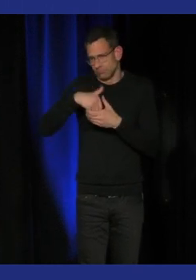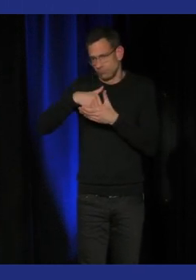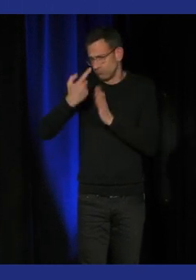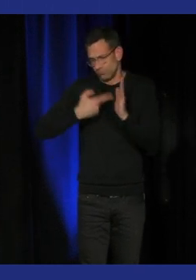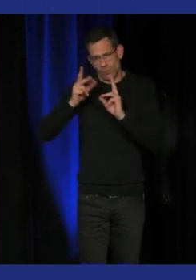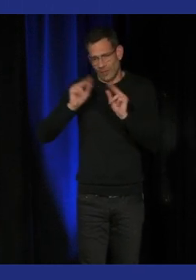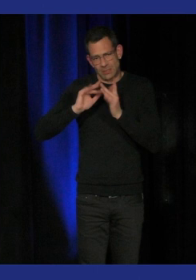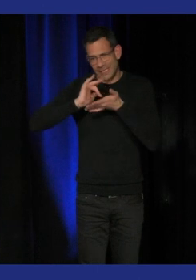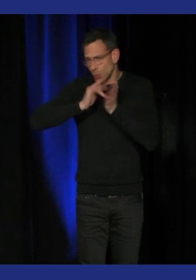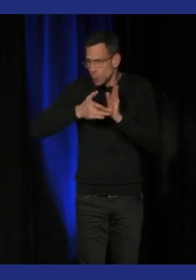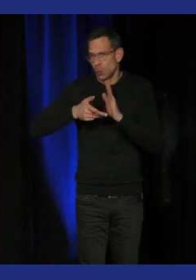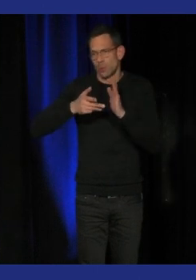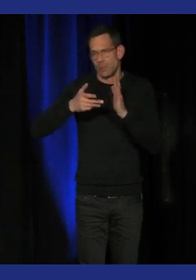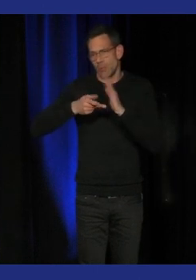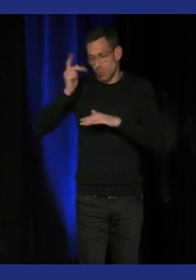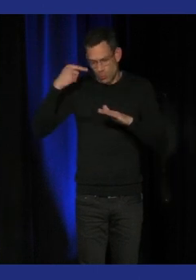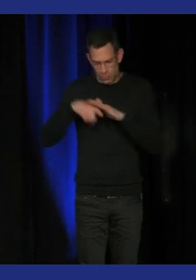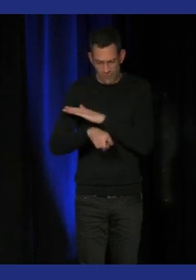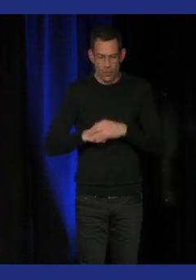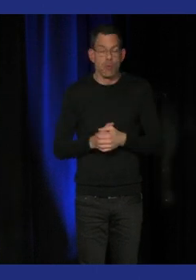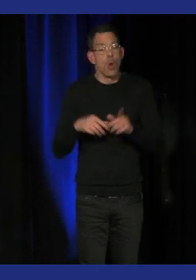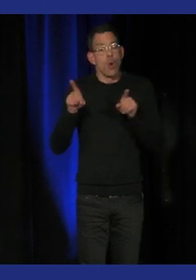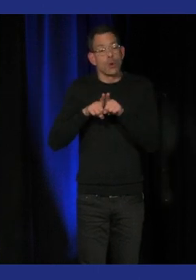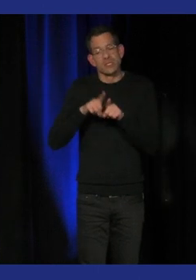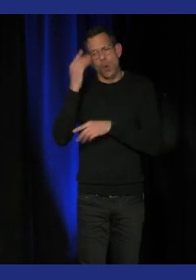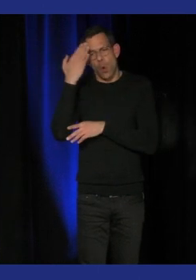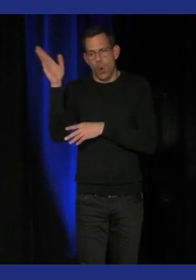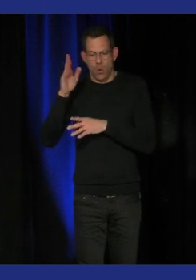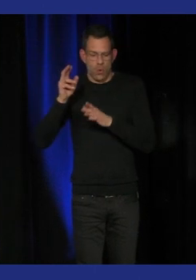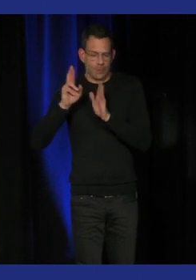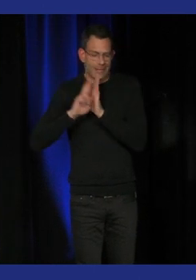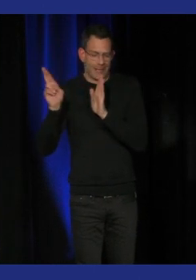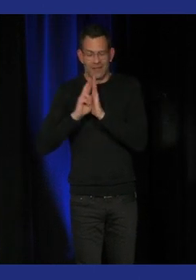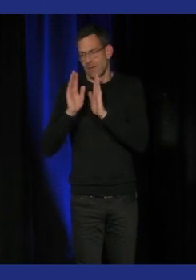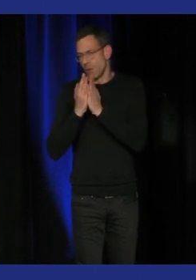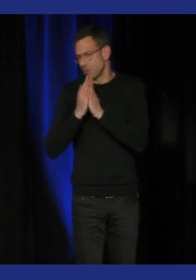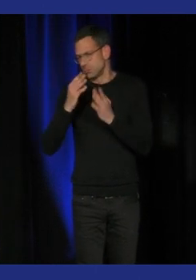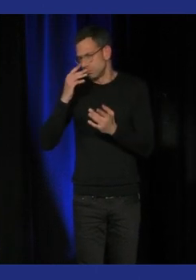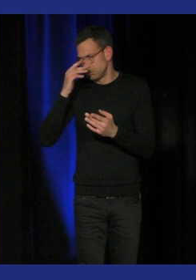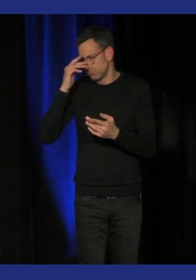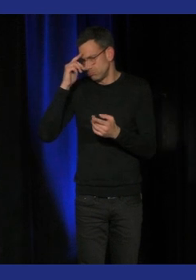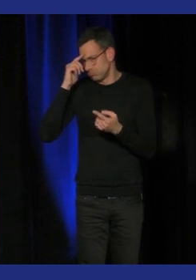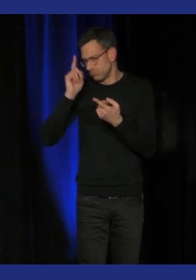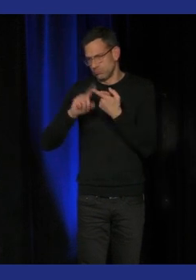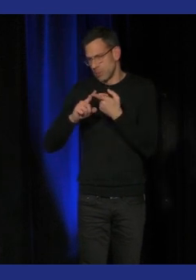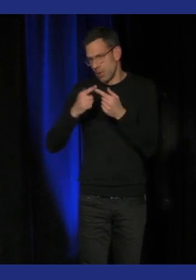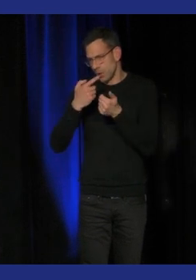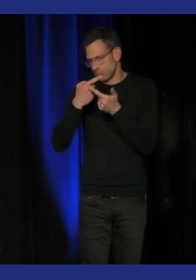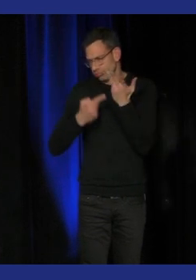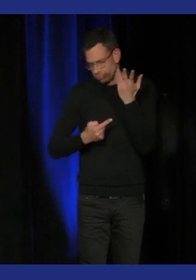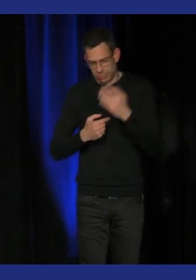plus poussée. Voilà, et j'avais mis quelques références aussi autres qui parlent des questions